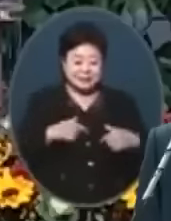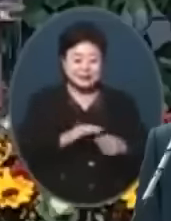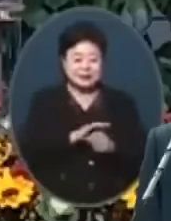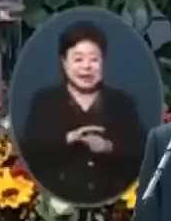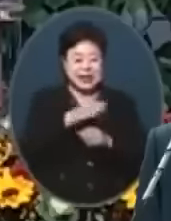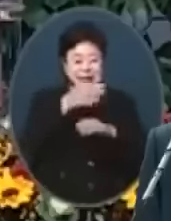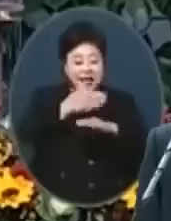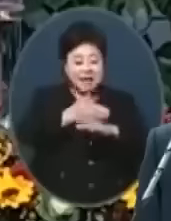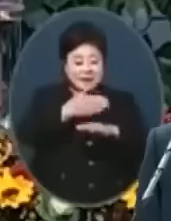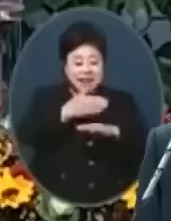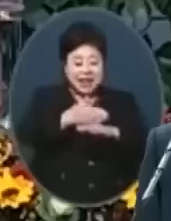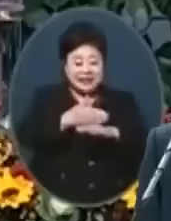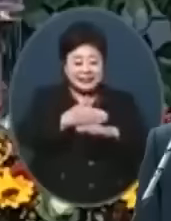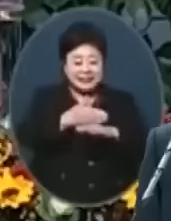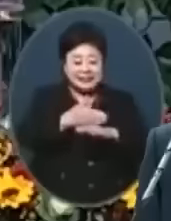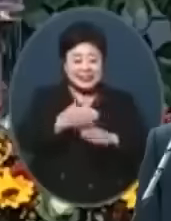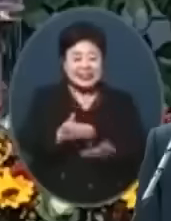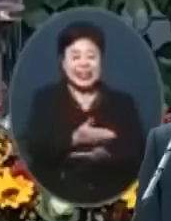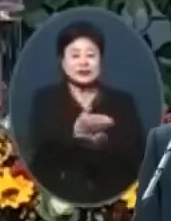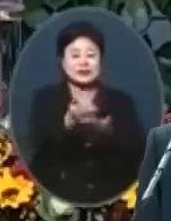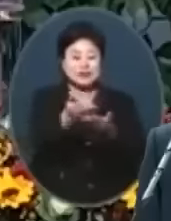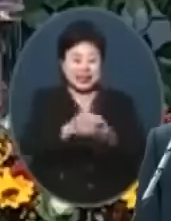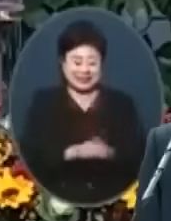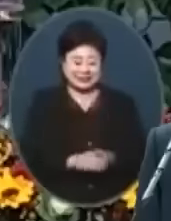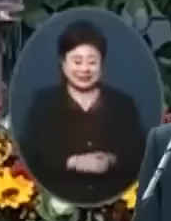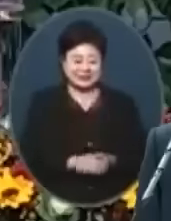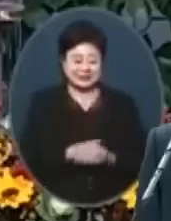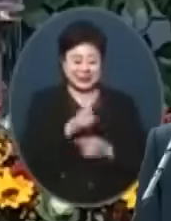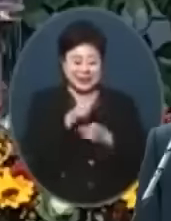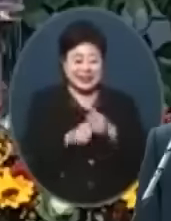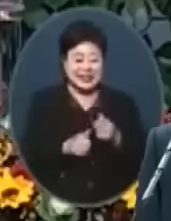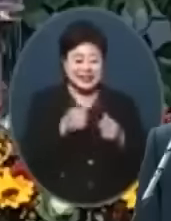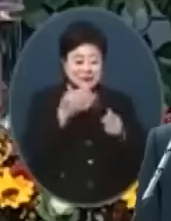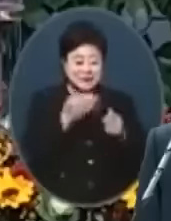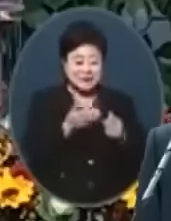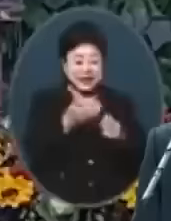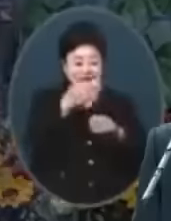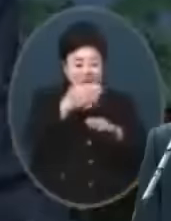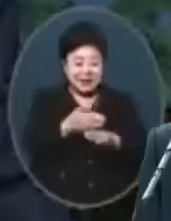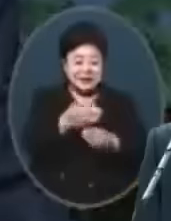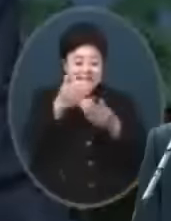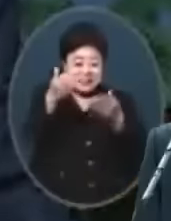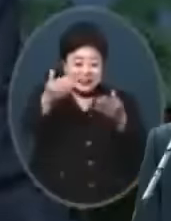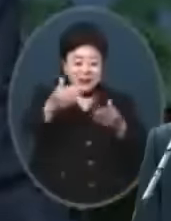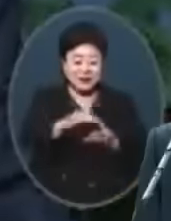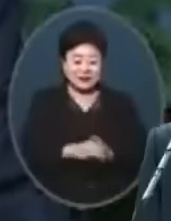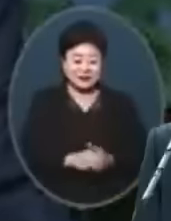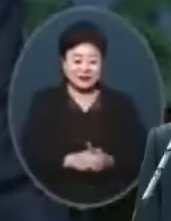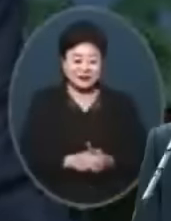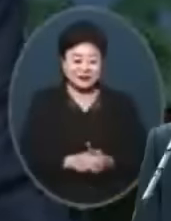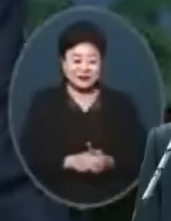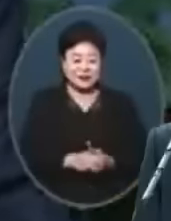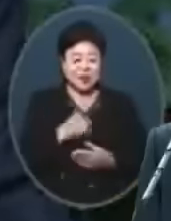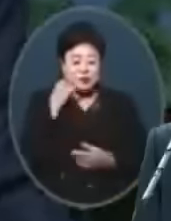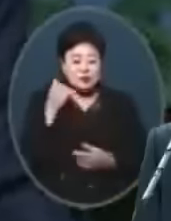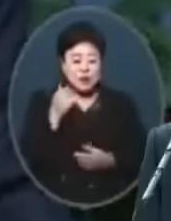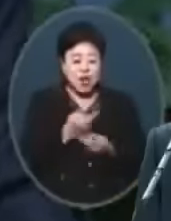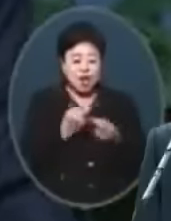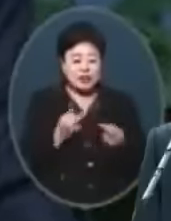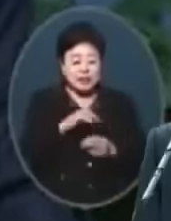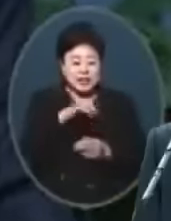사랑과 감사를 나누면서 하나님께 감사를 드리고 부모, 형제, 이웃